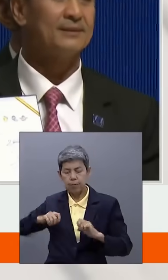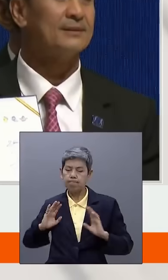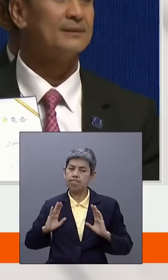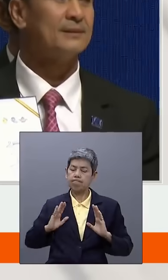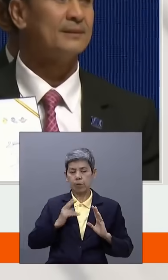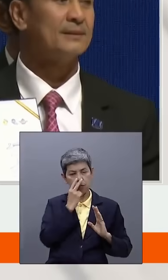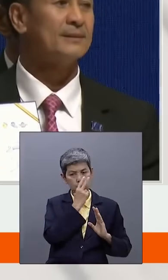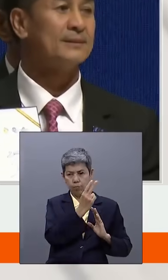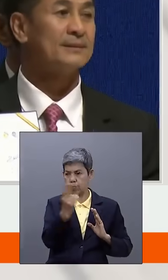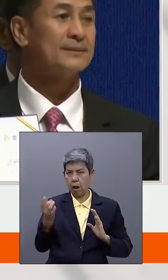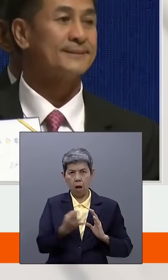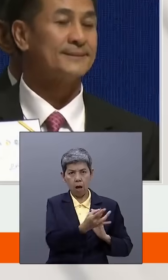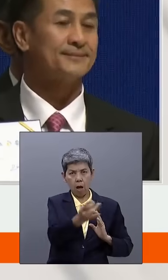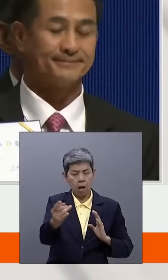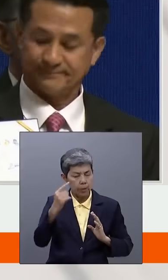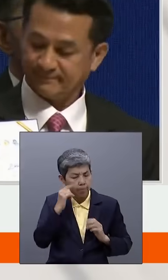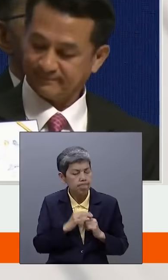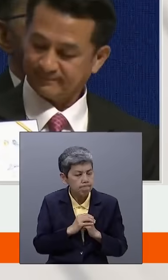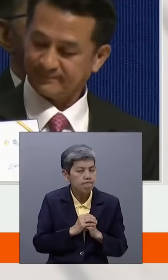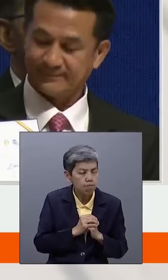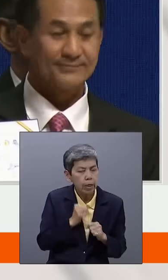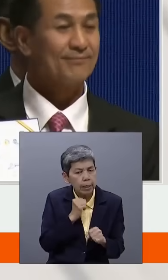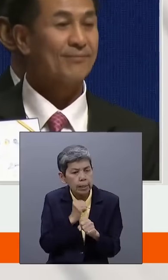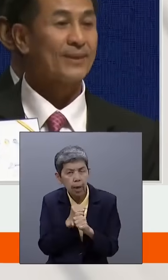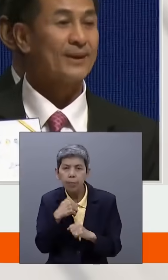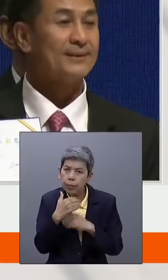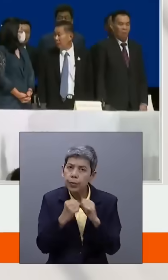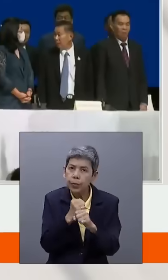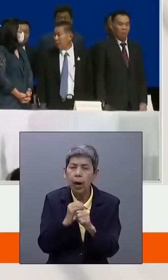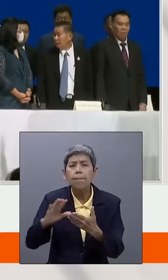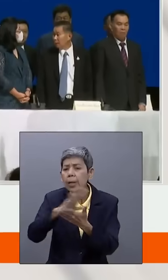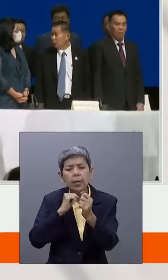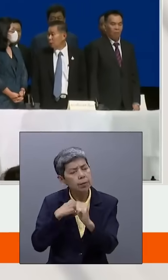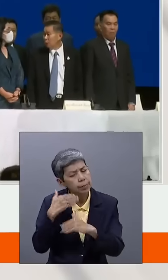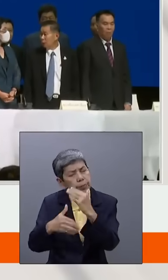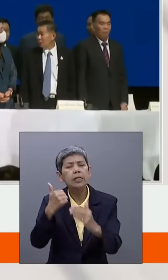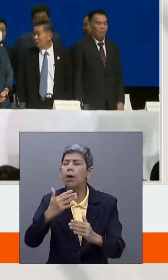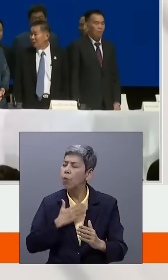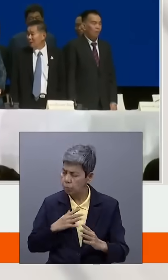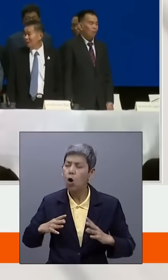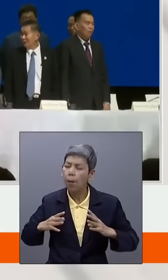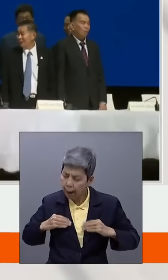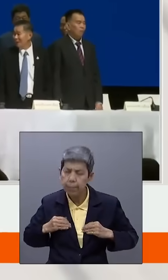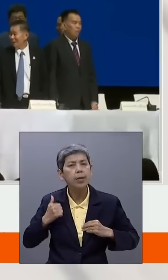ดว่าช่วงชีวิตที่เหลืออยู่ของเราถ้ามันทำอะไรได้ขนาดที่ประเทศมันพอขยับไปได้ผมก็ยอมนะครับ